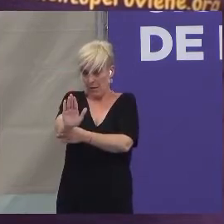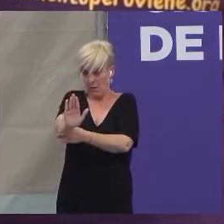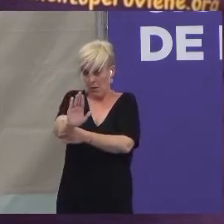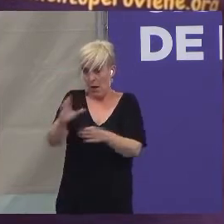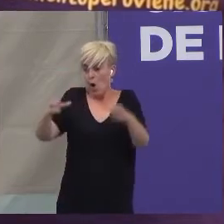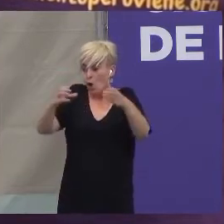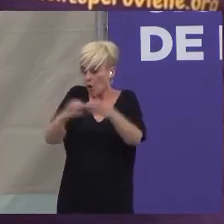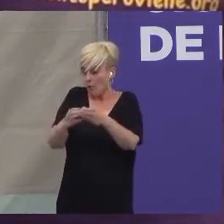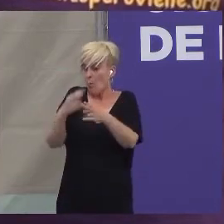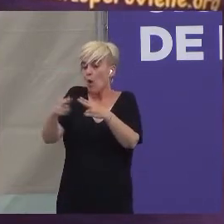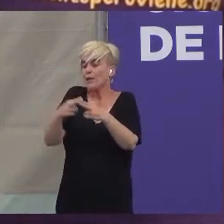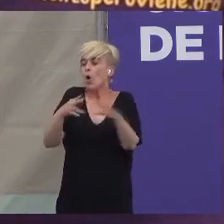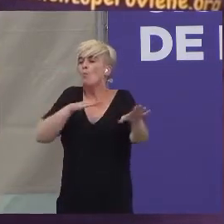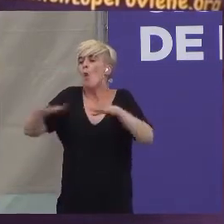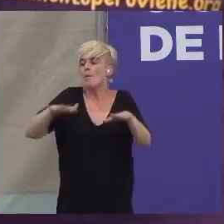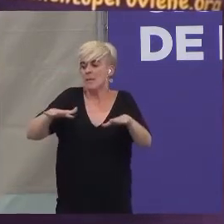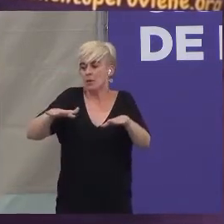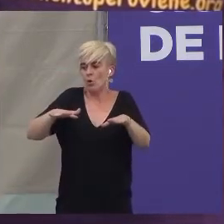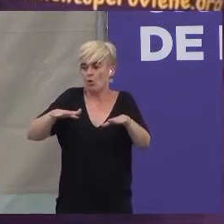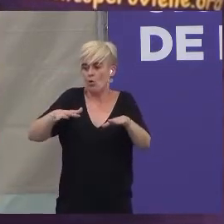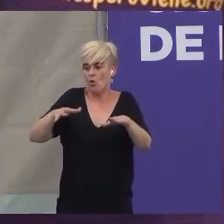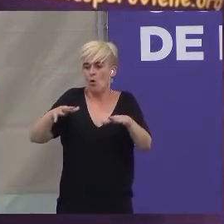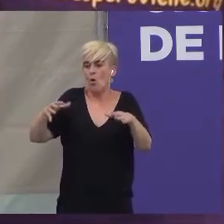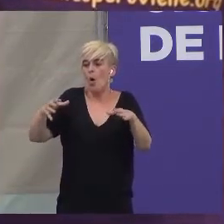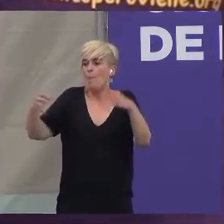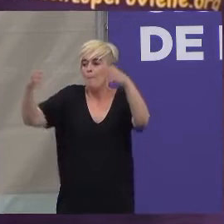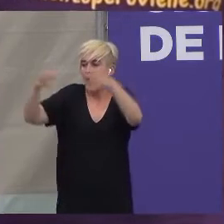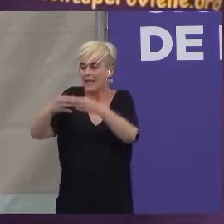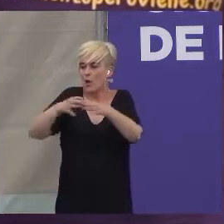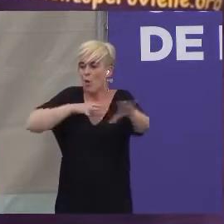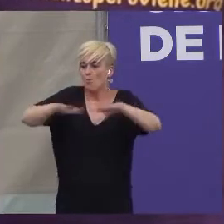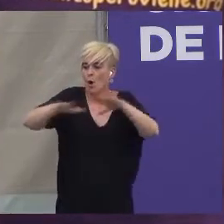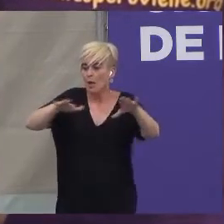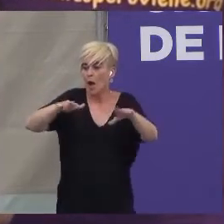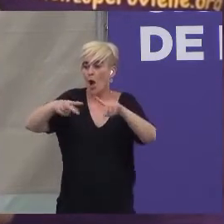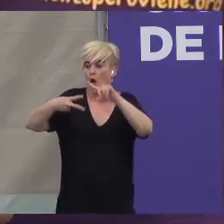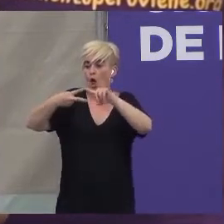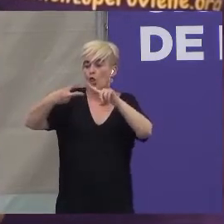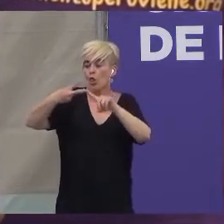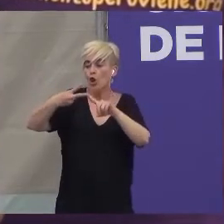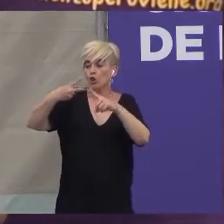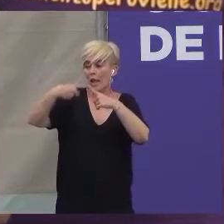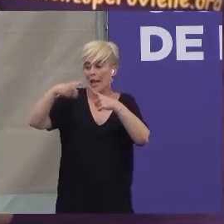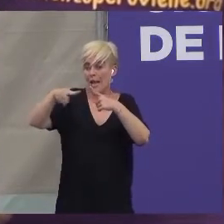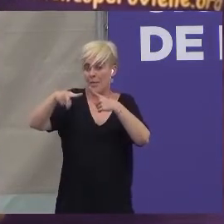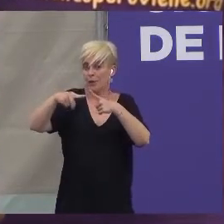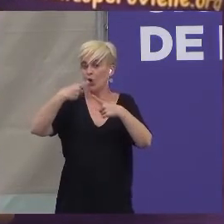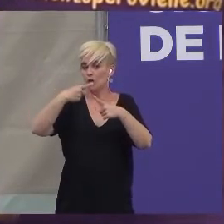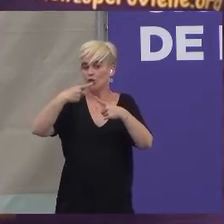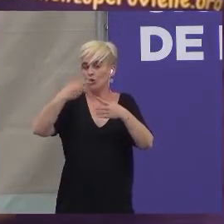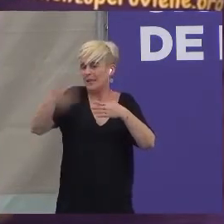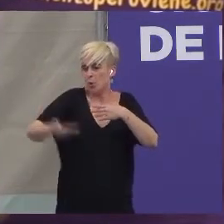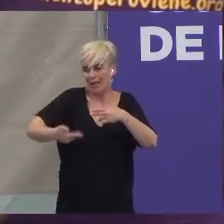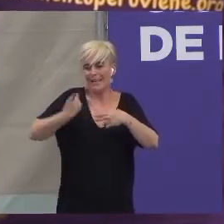partit moviment. Un partit moviment que ha de basar-se en dos elements fonamentals i conclouré